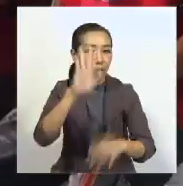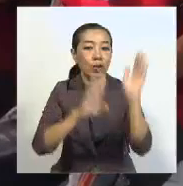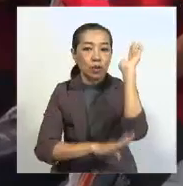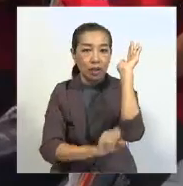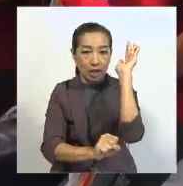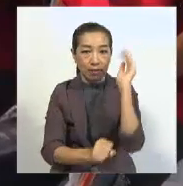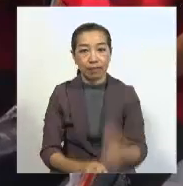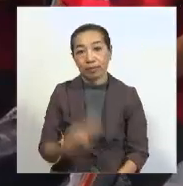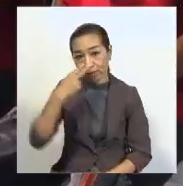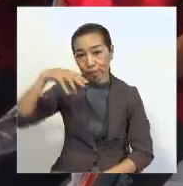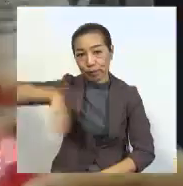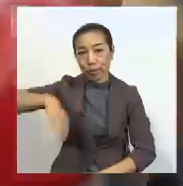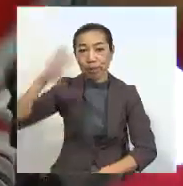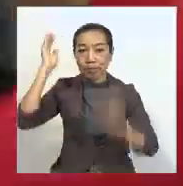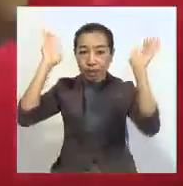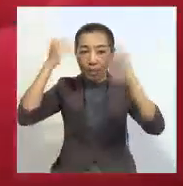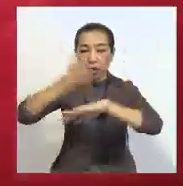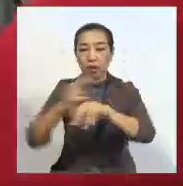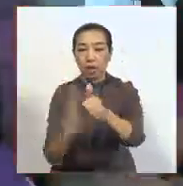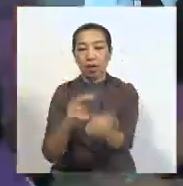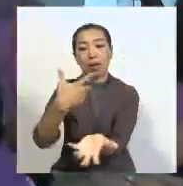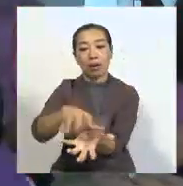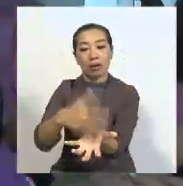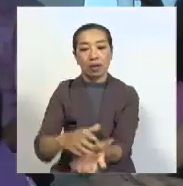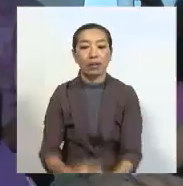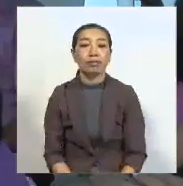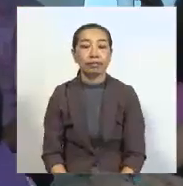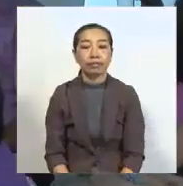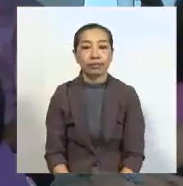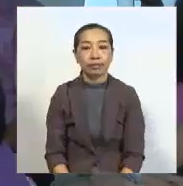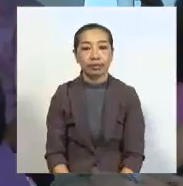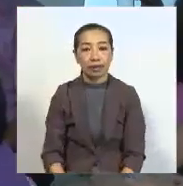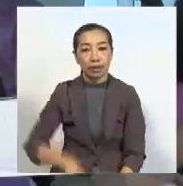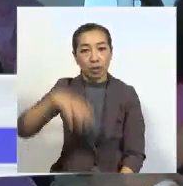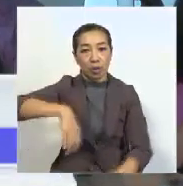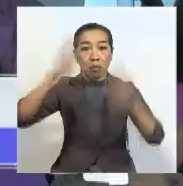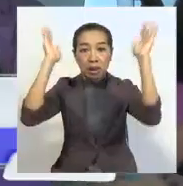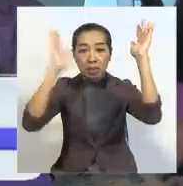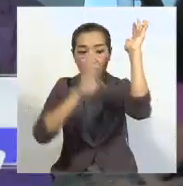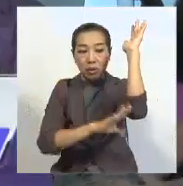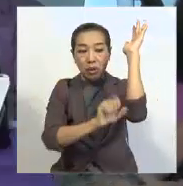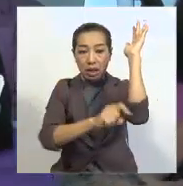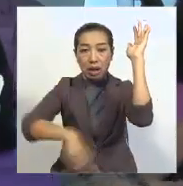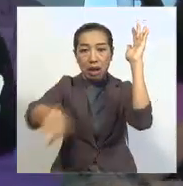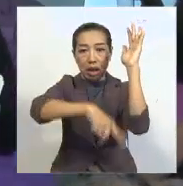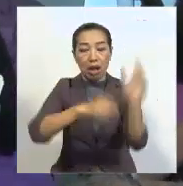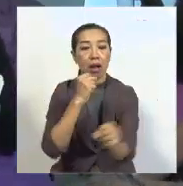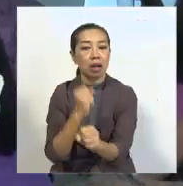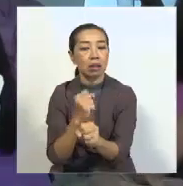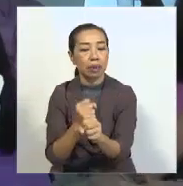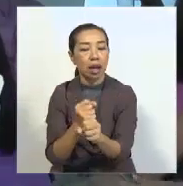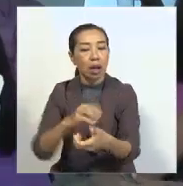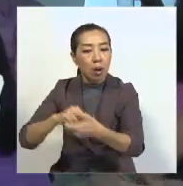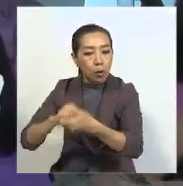อธิบดีกรมประชาสัมพันธ์ค่ะ เจ้าหน้าที่ของสำนักประชาสัมพันธ์เขต6ก็ร่วมแรงร่วมใจกันมาใช้โอกาสนี้เป็นจุดเริ่ม